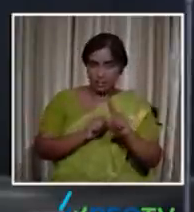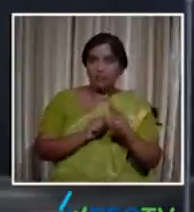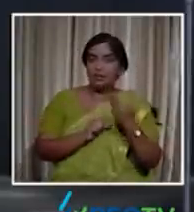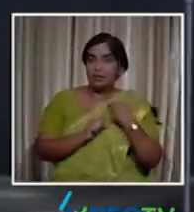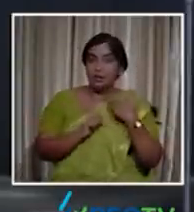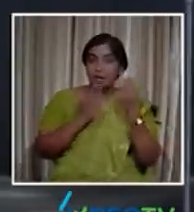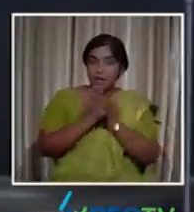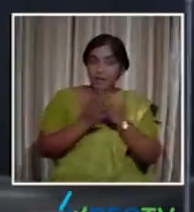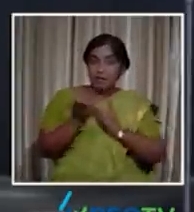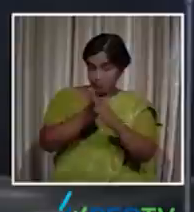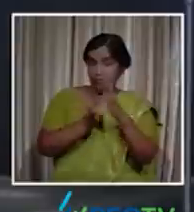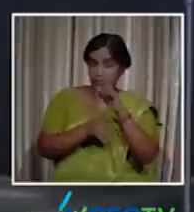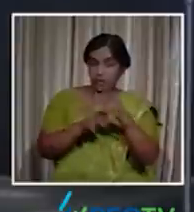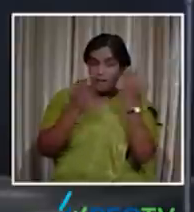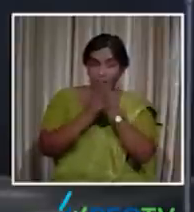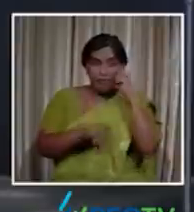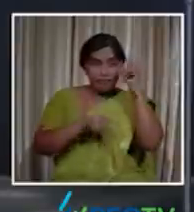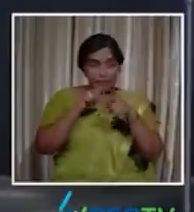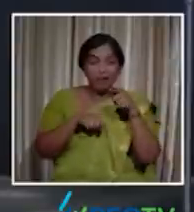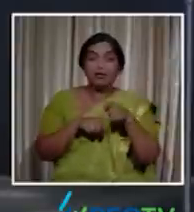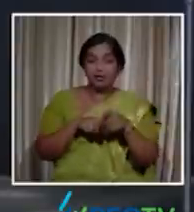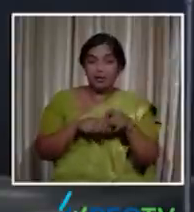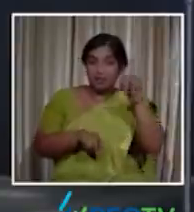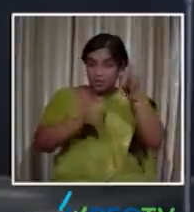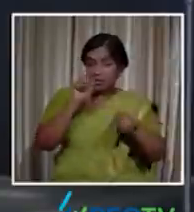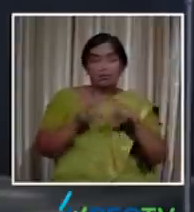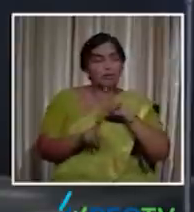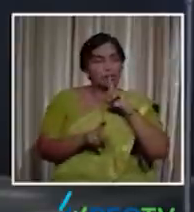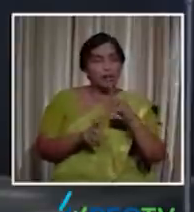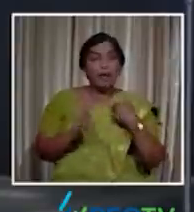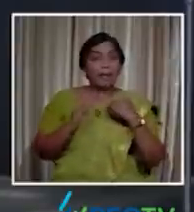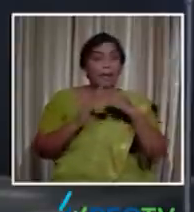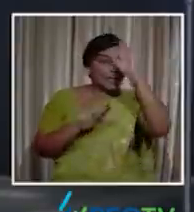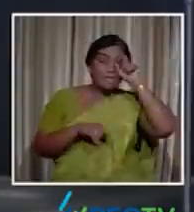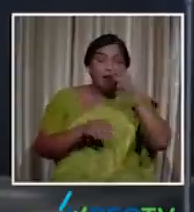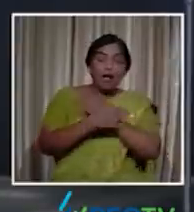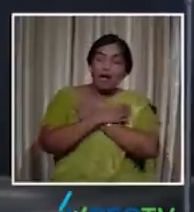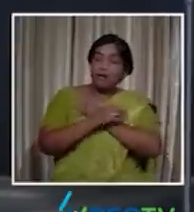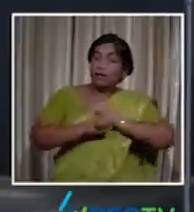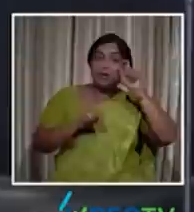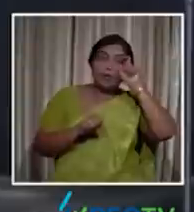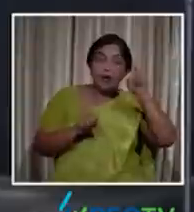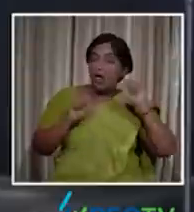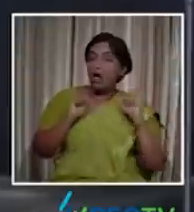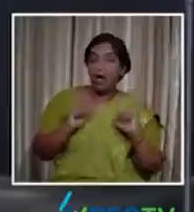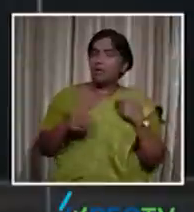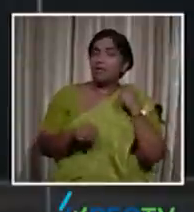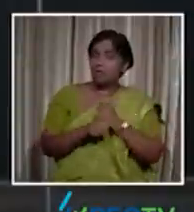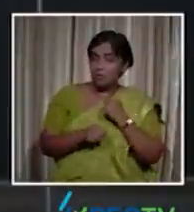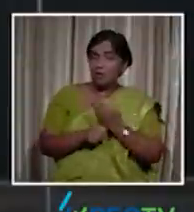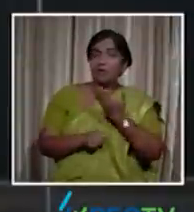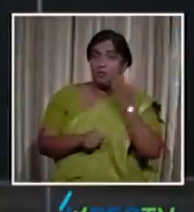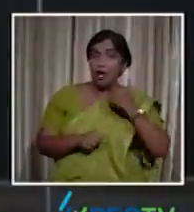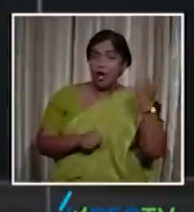කලාව වෙනුවෙන් පෙනී හිටින මේ වෙනුවෙන් පෙනී හිටින කලාකරුවන්ට කියනවා අපේ ගෙවල් වලට ඇවිල්ලා බලන්න ආදරය අරගලය කොහොමද කරලා තියෙන්නේ කියලා.